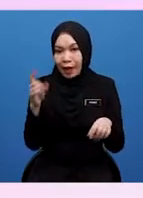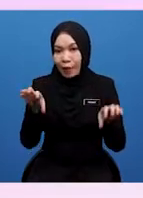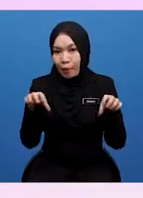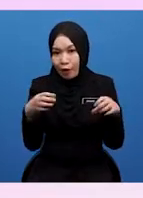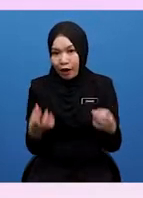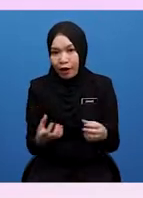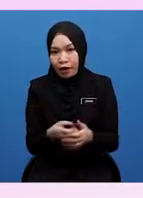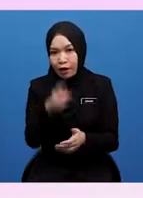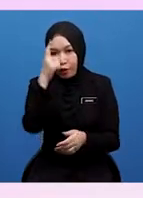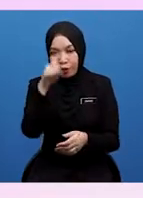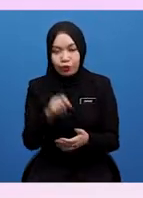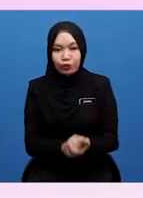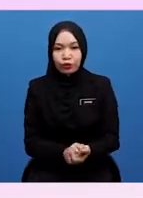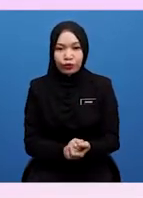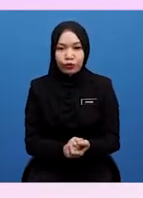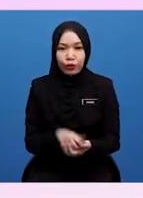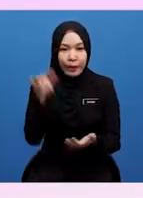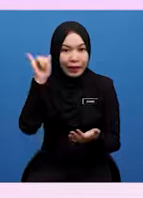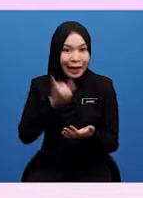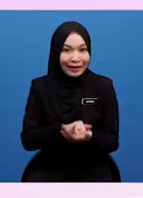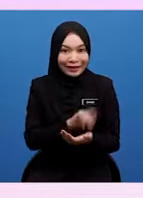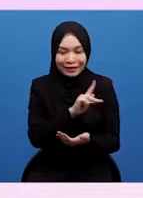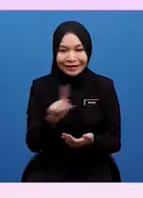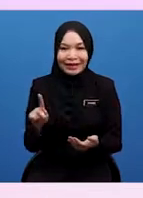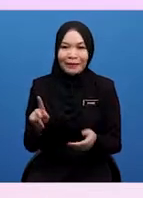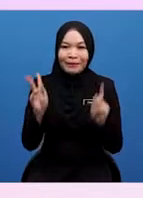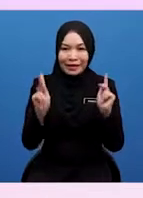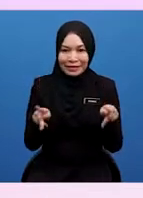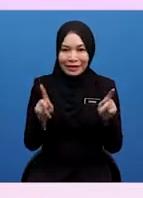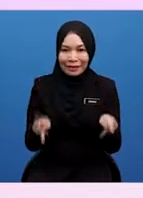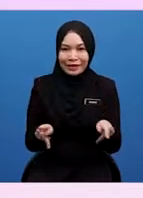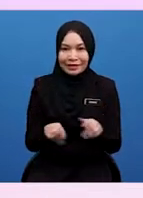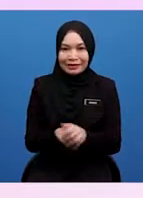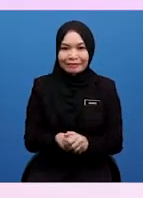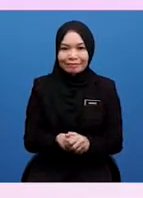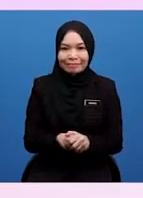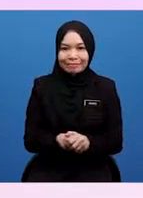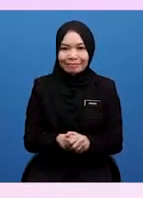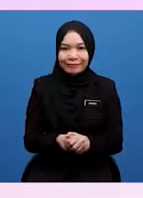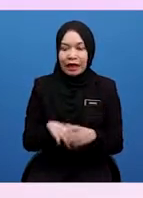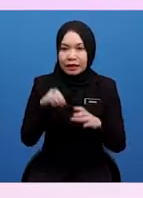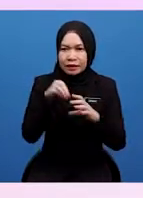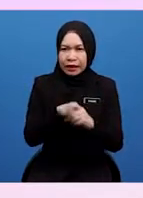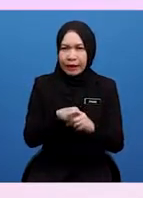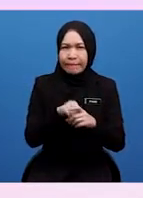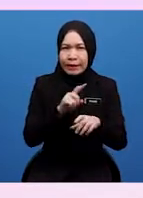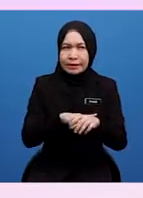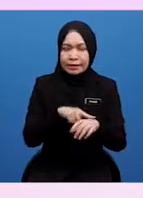memastikan pelajar-pelajar cekap dalam menyiapkan jadual yang lengkap dalam masa yang singkat.